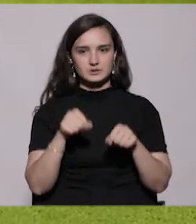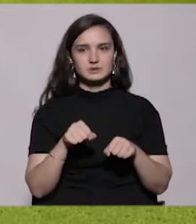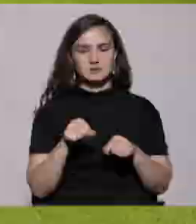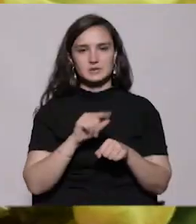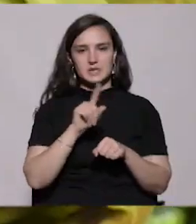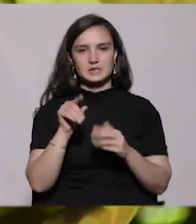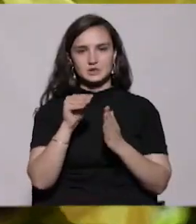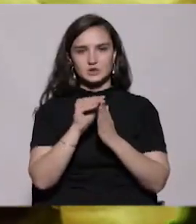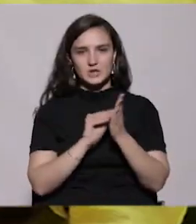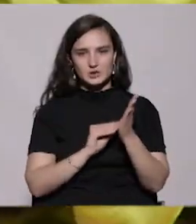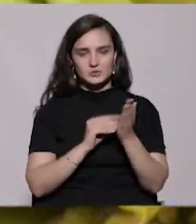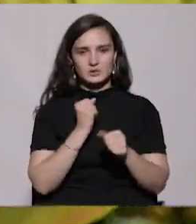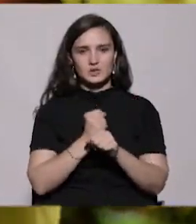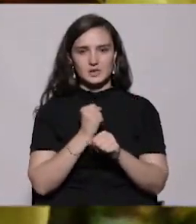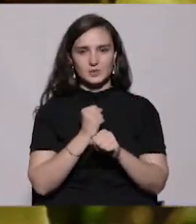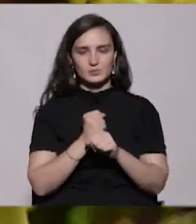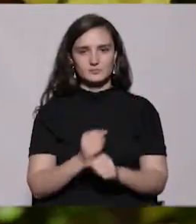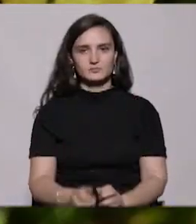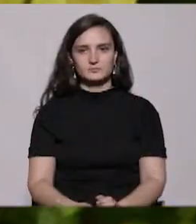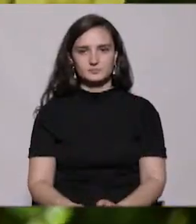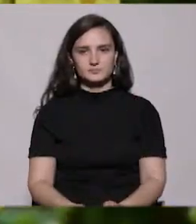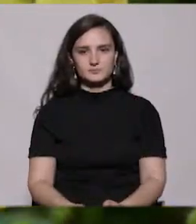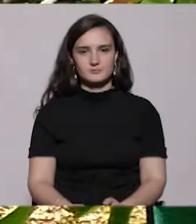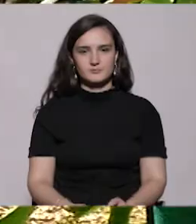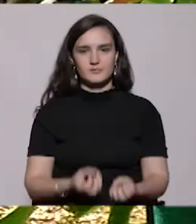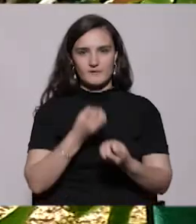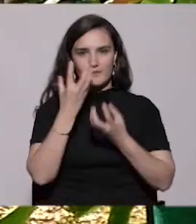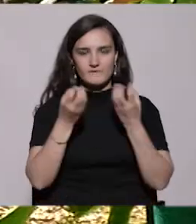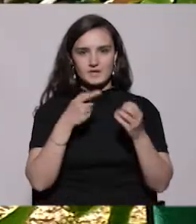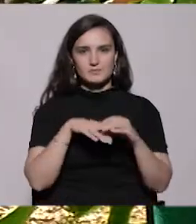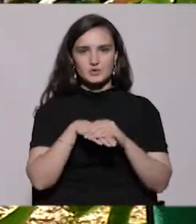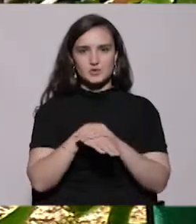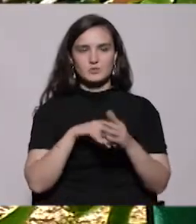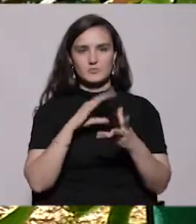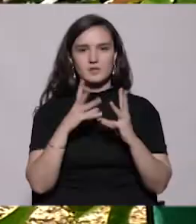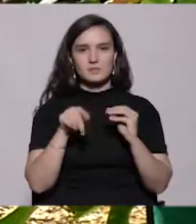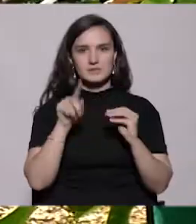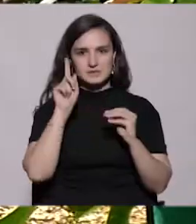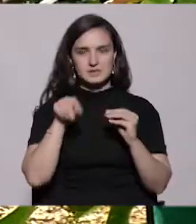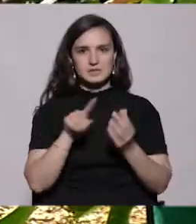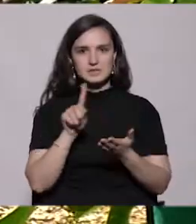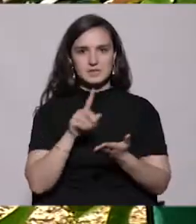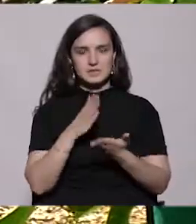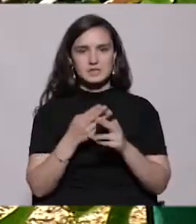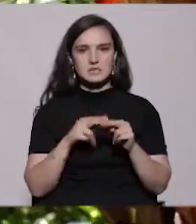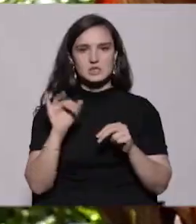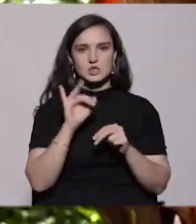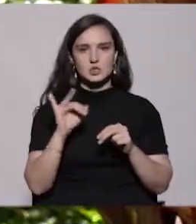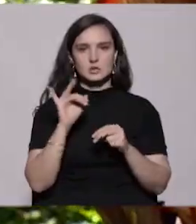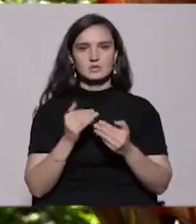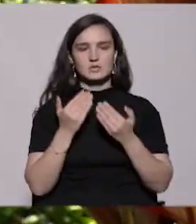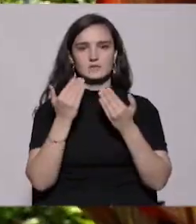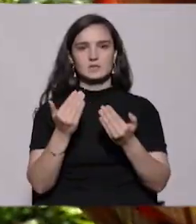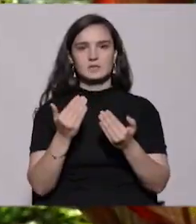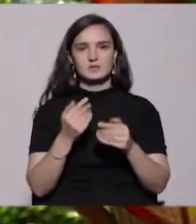რაღაცები ჩაწეროთ, გააკეთოთ ჩანახატები. აი ეს პატარა ყვავილები შეინახოთ. ესეცით რა არის? ეს არის რაღაცა ისტორია თქვენი